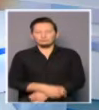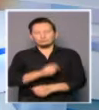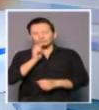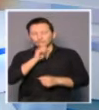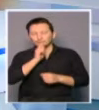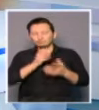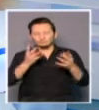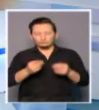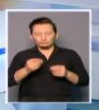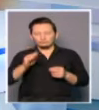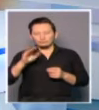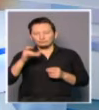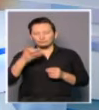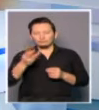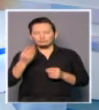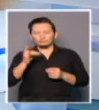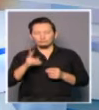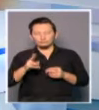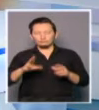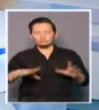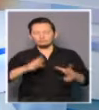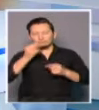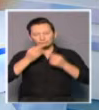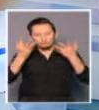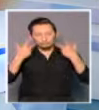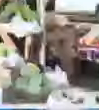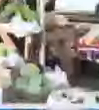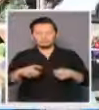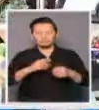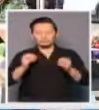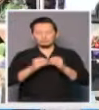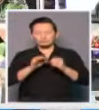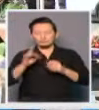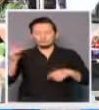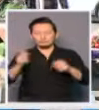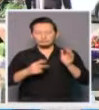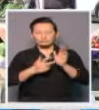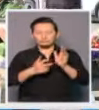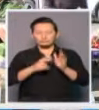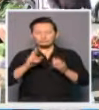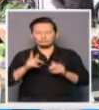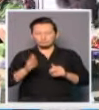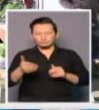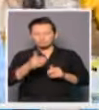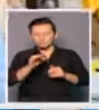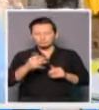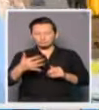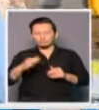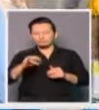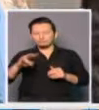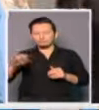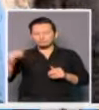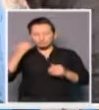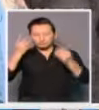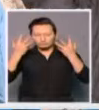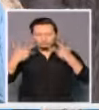Жексенбі күні Сарайшық коммуналдық базарында азық-түлік жәрмеңкесі өтті. Оған 10-ға жуы шаруашылық, 800 келеден астам балық пен 50 тоннаға жуы